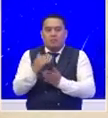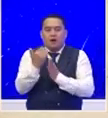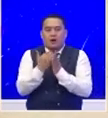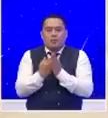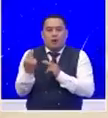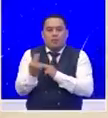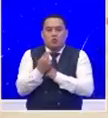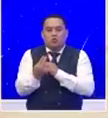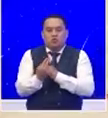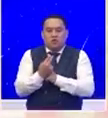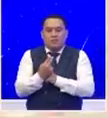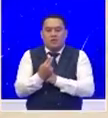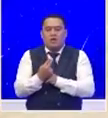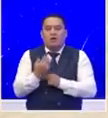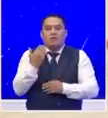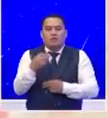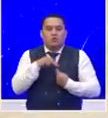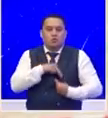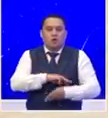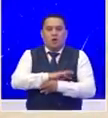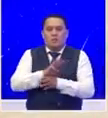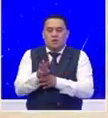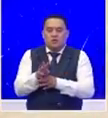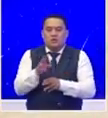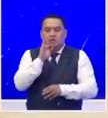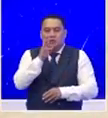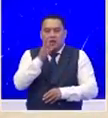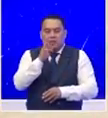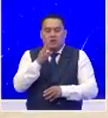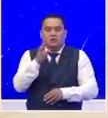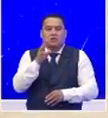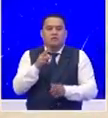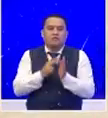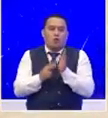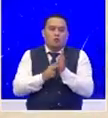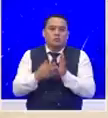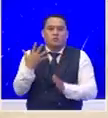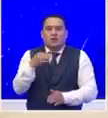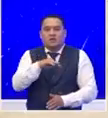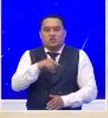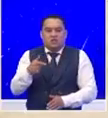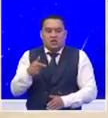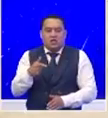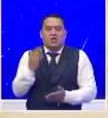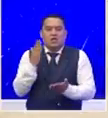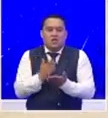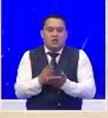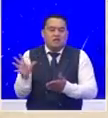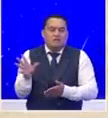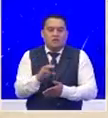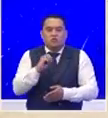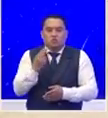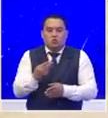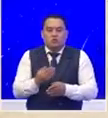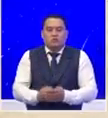обучению и переквалификации. По ней они трудоустраиваются и зарабатывают. Размер заработка 85 тысяч тенге предусмотрен весь